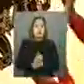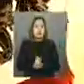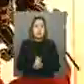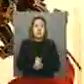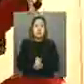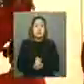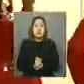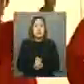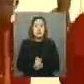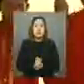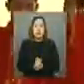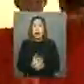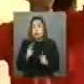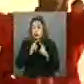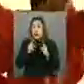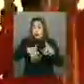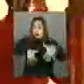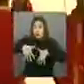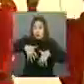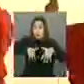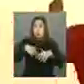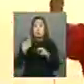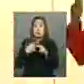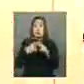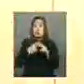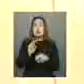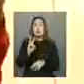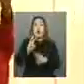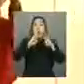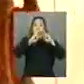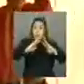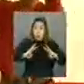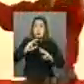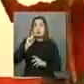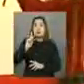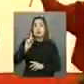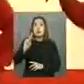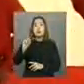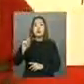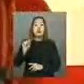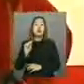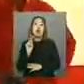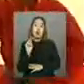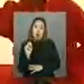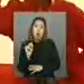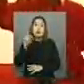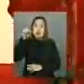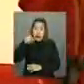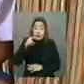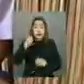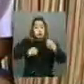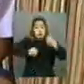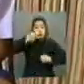การมีส่วนร่วมของชุมชนวัดขนอนในการสืบสานศิลปะการแสดงหนังใหญ่ที่ถือเป็นมรดกของชุมชนมากว่า100